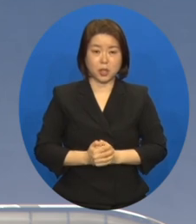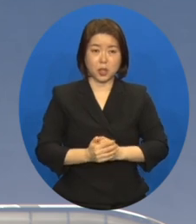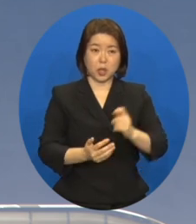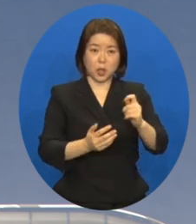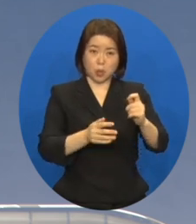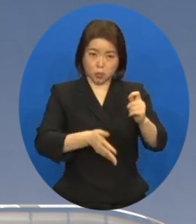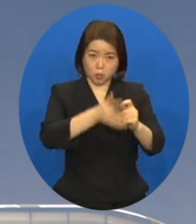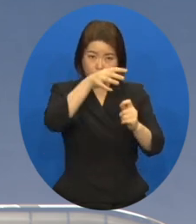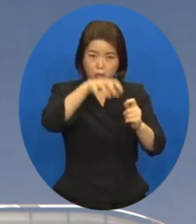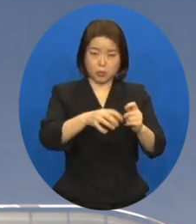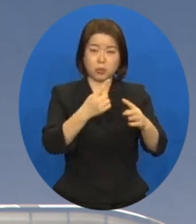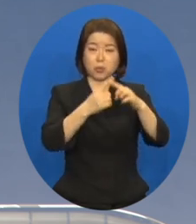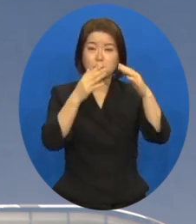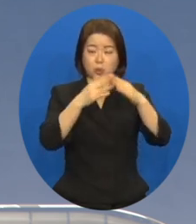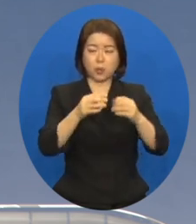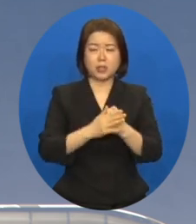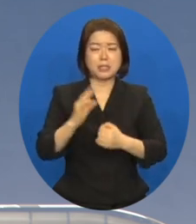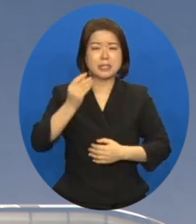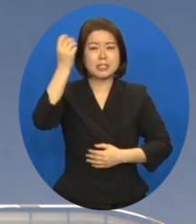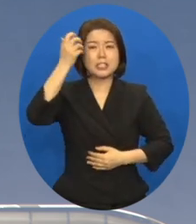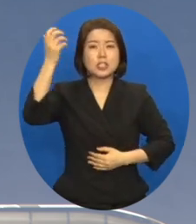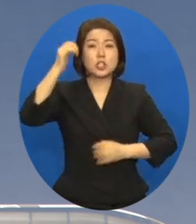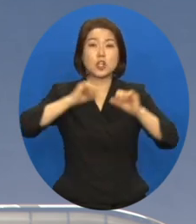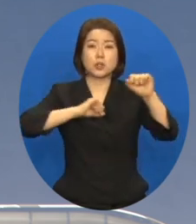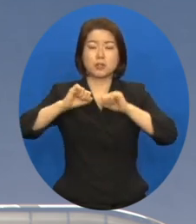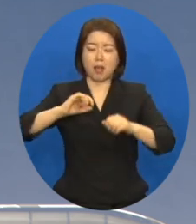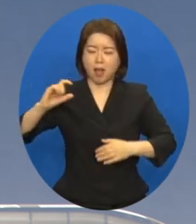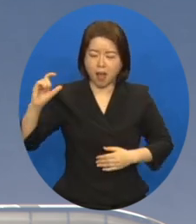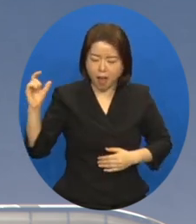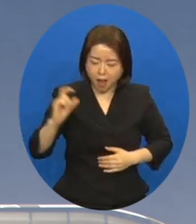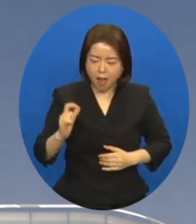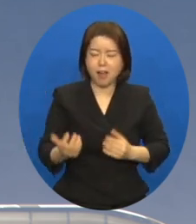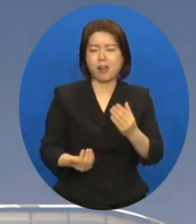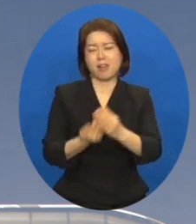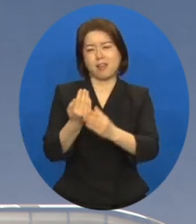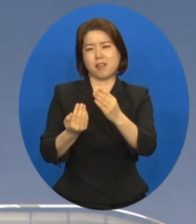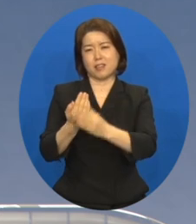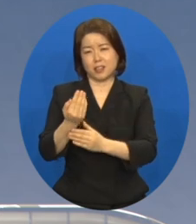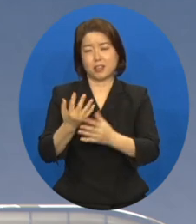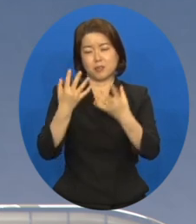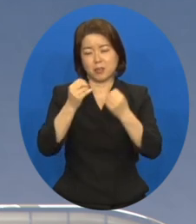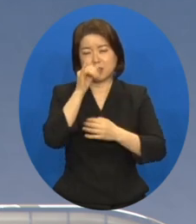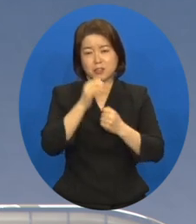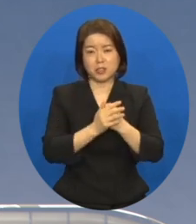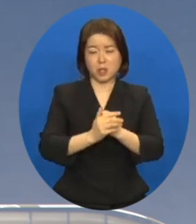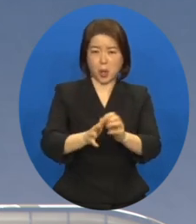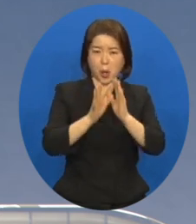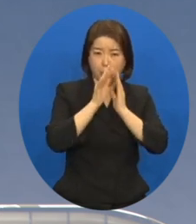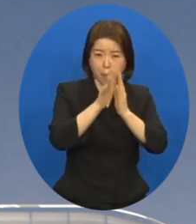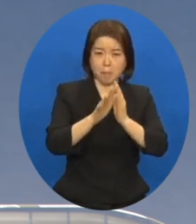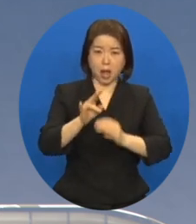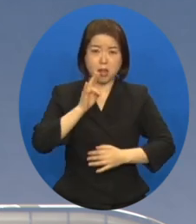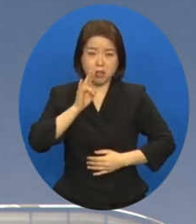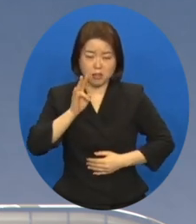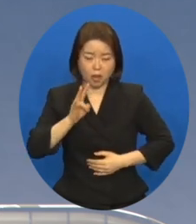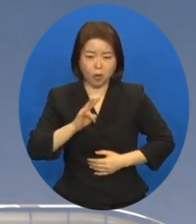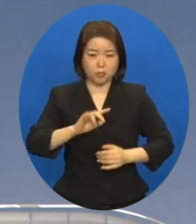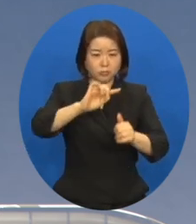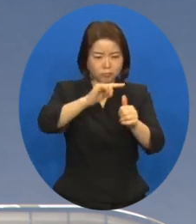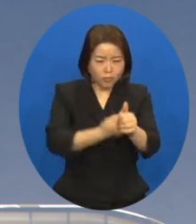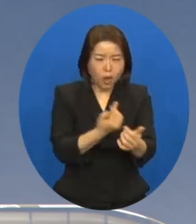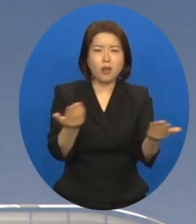교회는 성령의 역사가 굉장히 강하게 일어나는 교회였습니다. 방언, 예언 이런 건 뭐